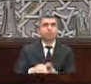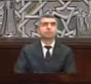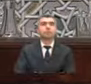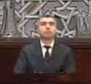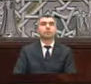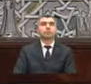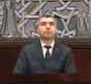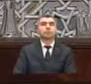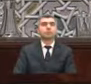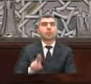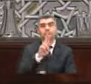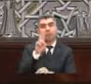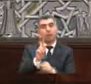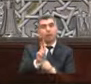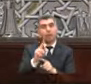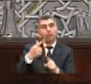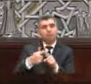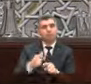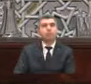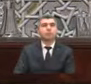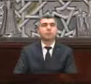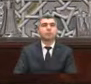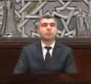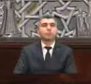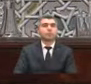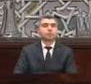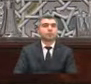تعقيب إضافي؟ تفضل السيد.